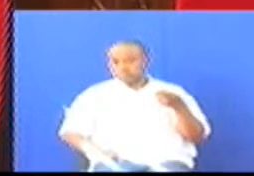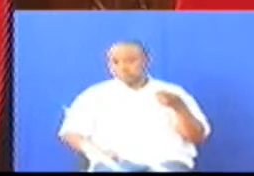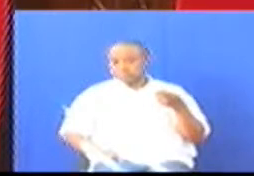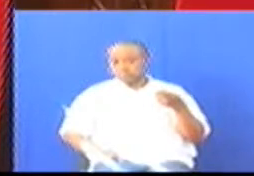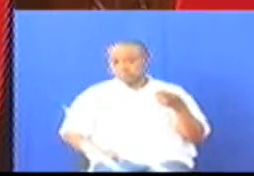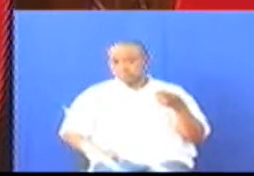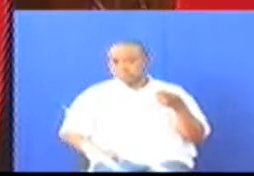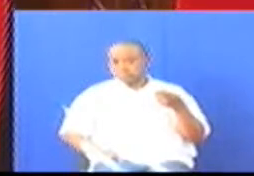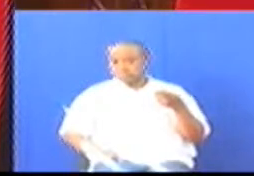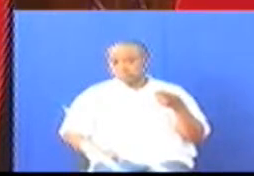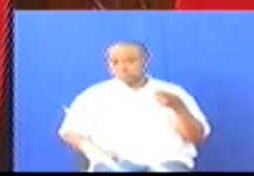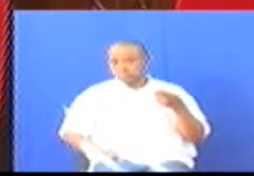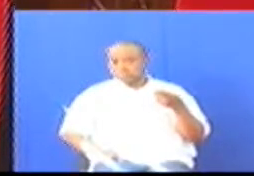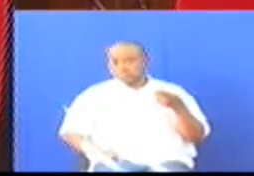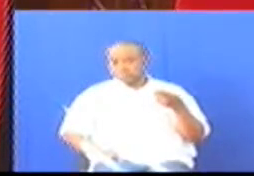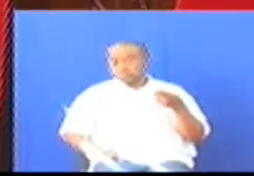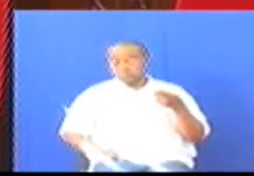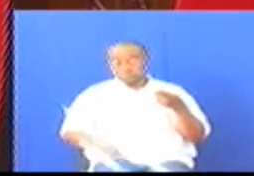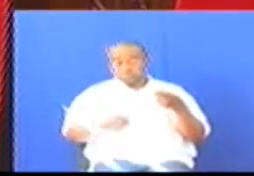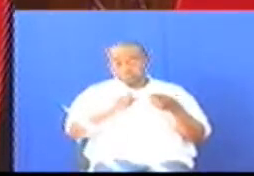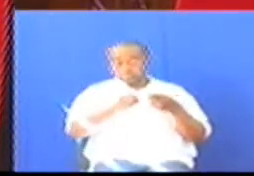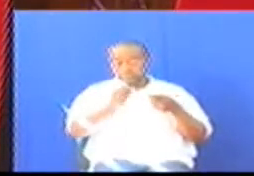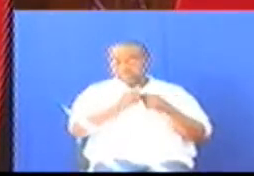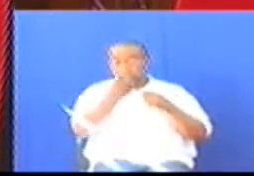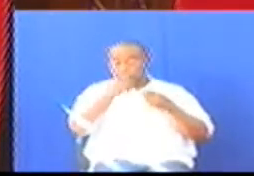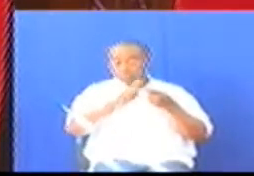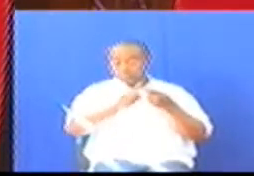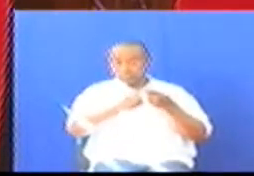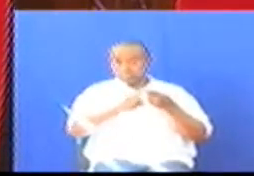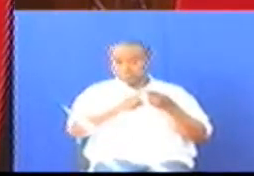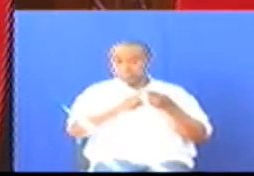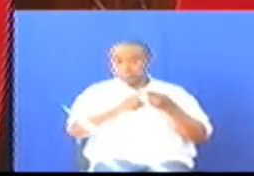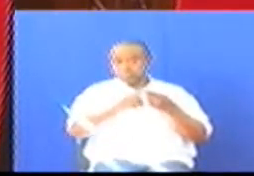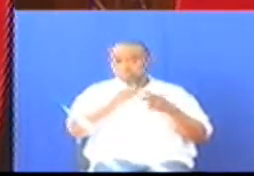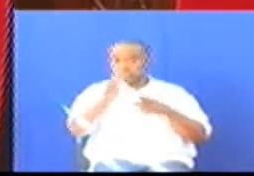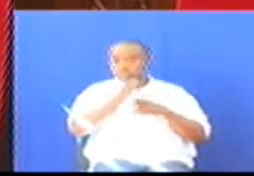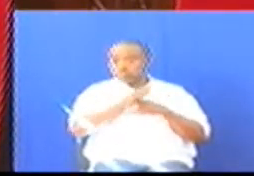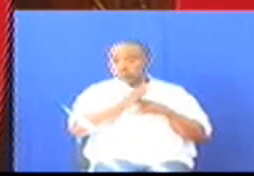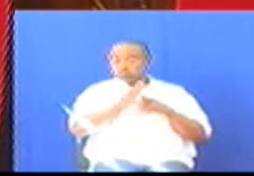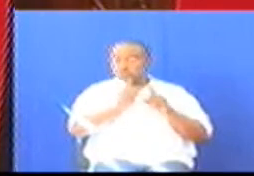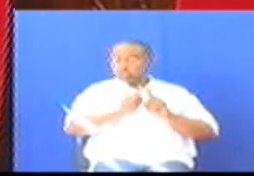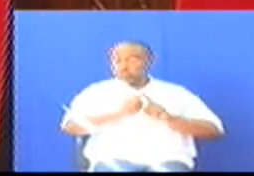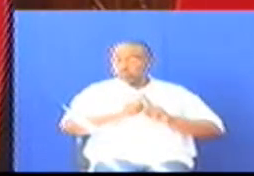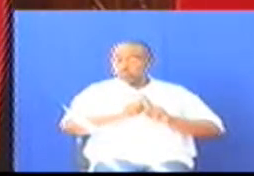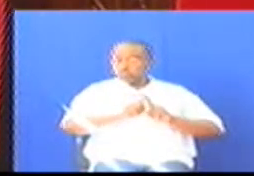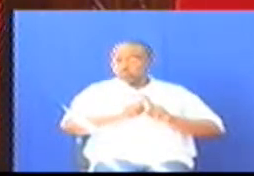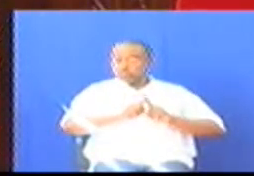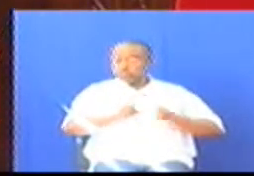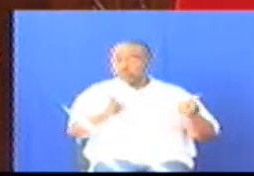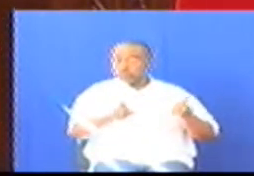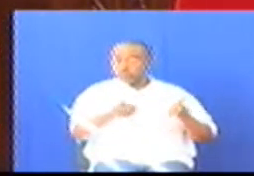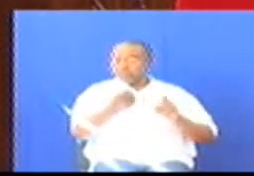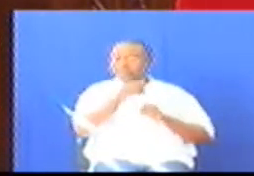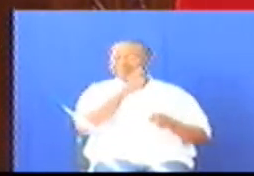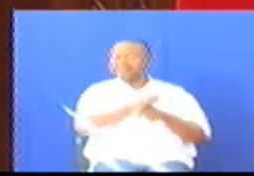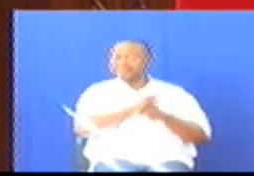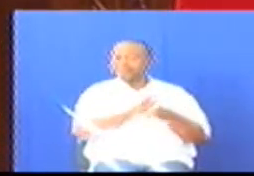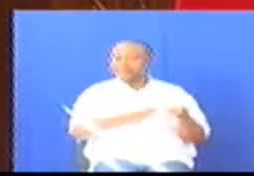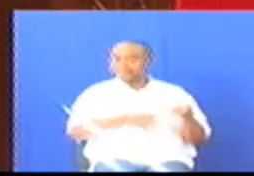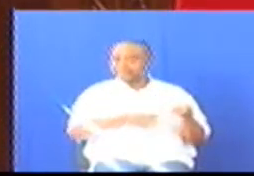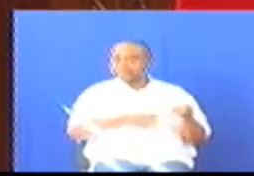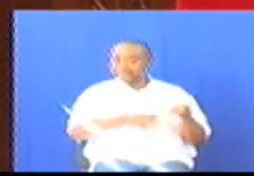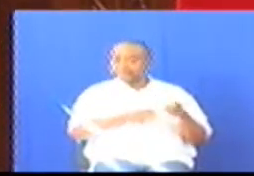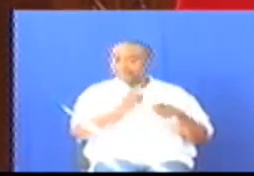ambalo CAG ameainisha ni utofauti wa kiasi kikubwa cha fedha